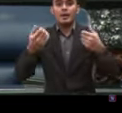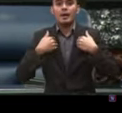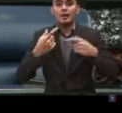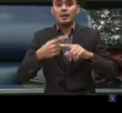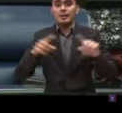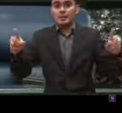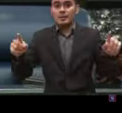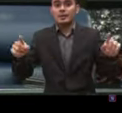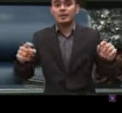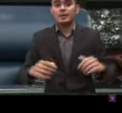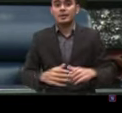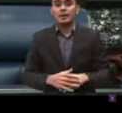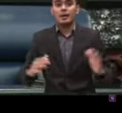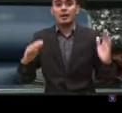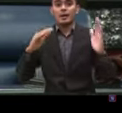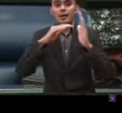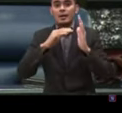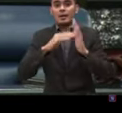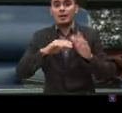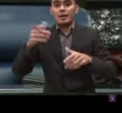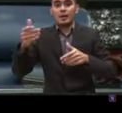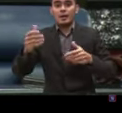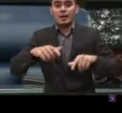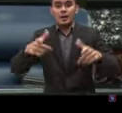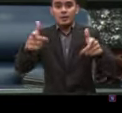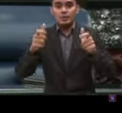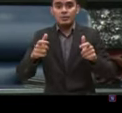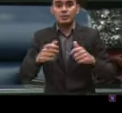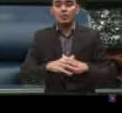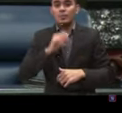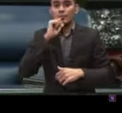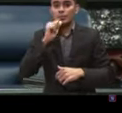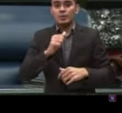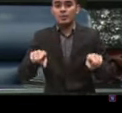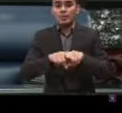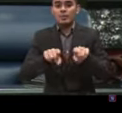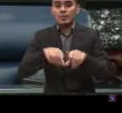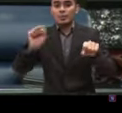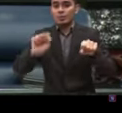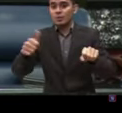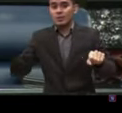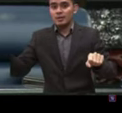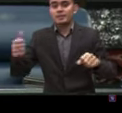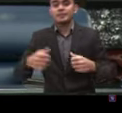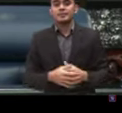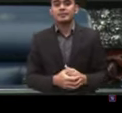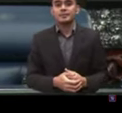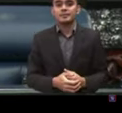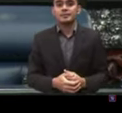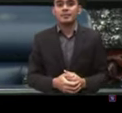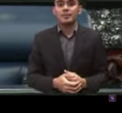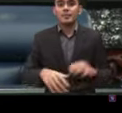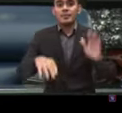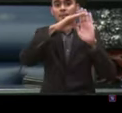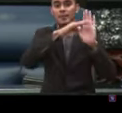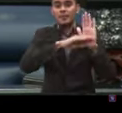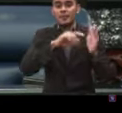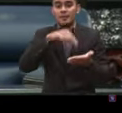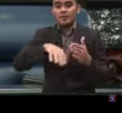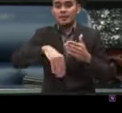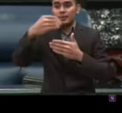hal laju dan tidak dibina khusus untuk kegunaan seperti kenderaan bermotor lain di atas jalan. Peraturan larangan